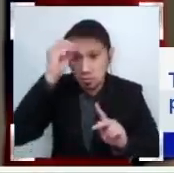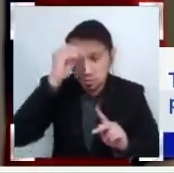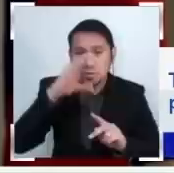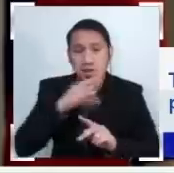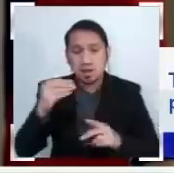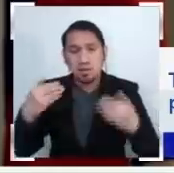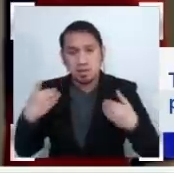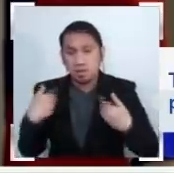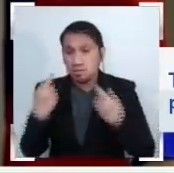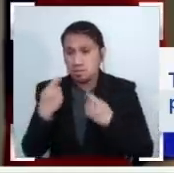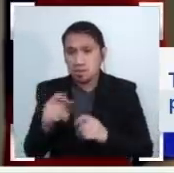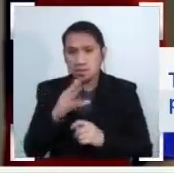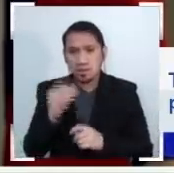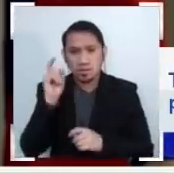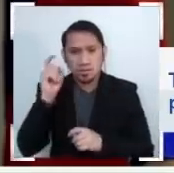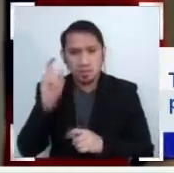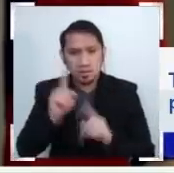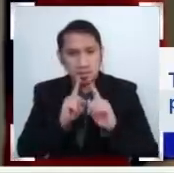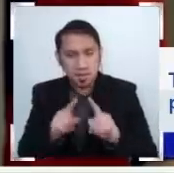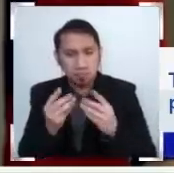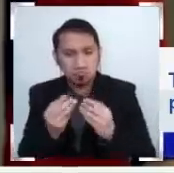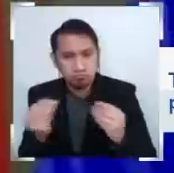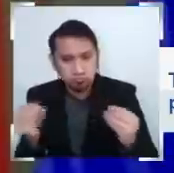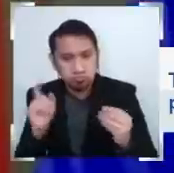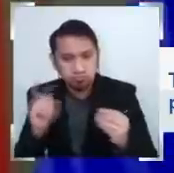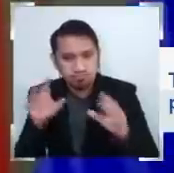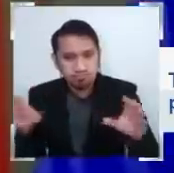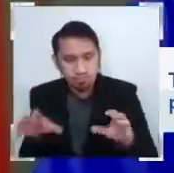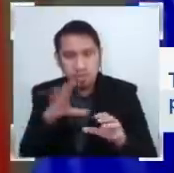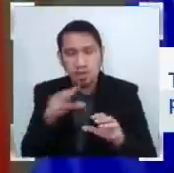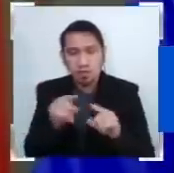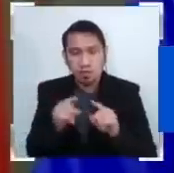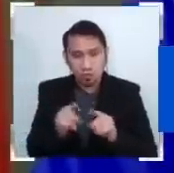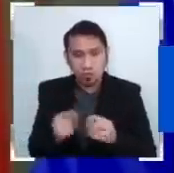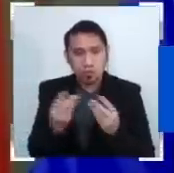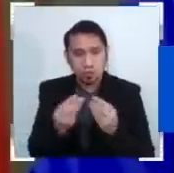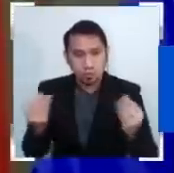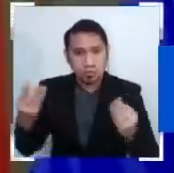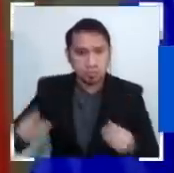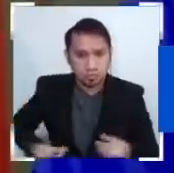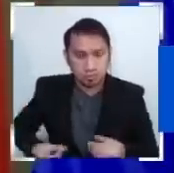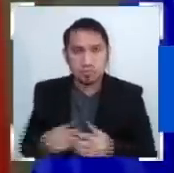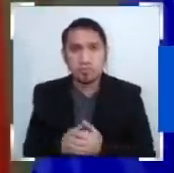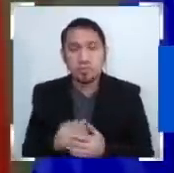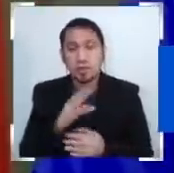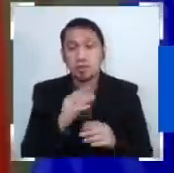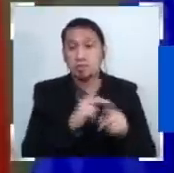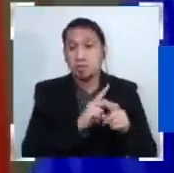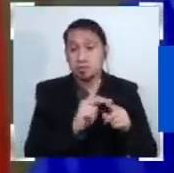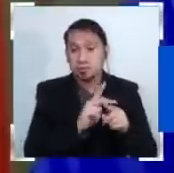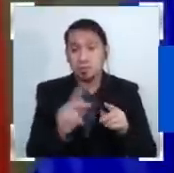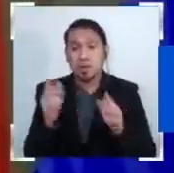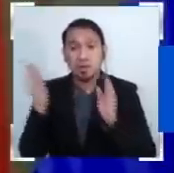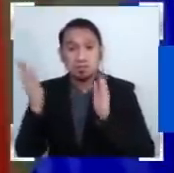mabilis kumilos. Kailangan din daw masugpo ang katiwalian. Professionalized bureaucracy ensures that public servants will